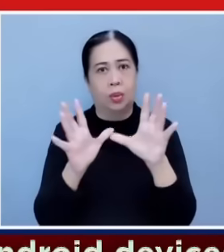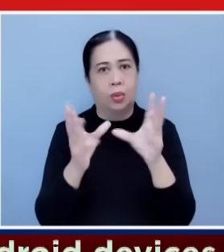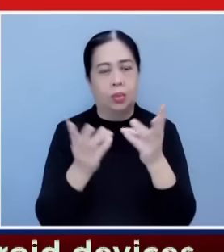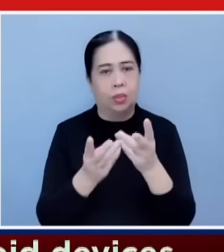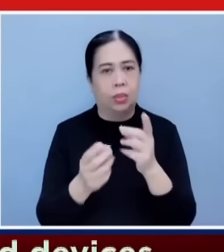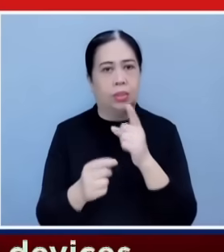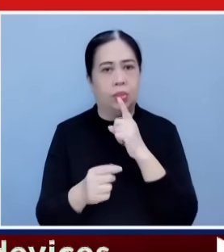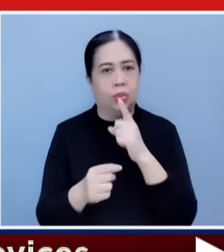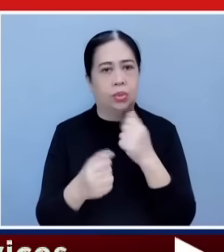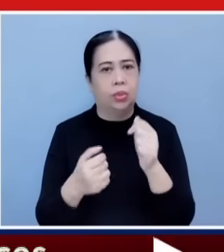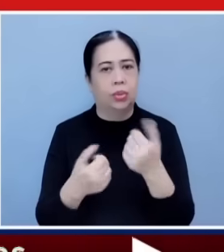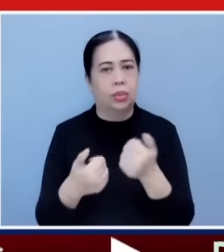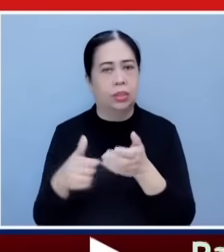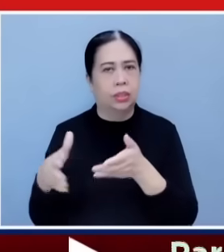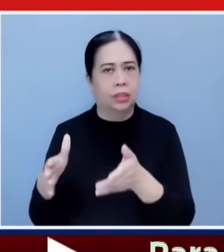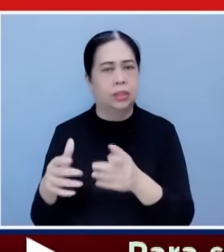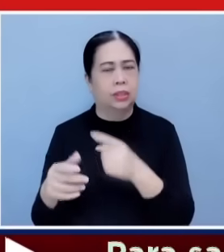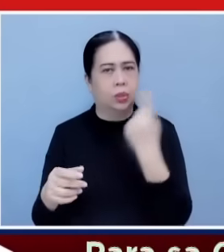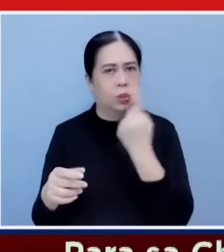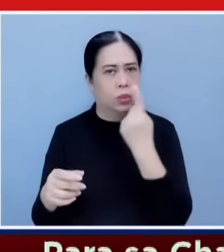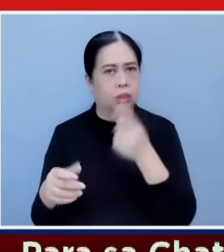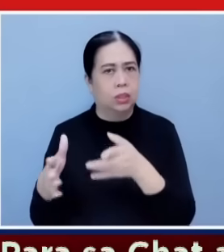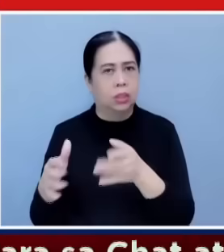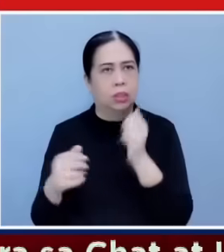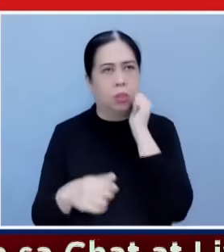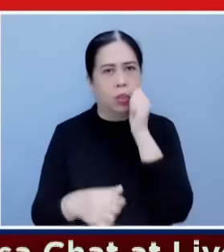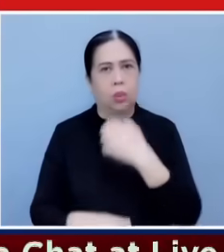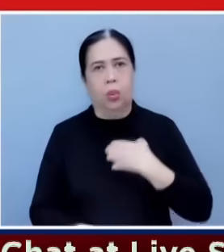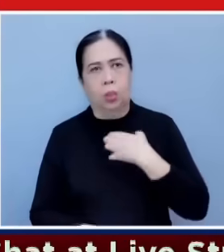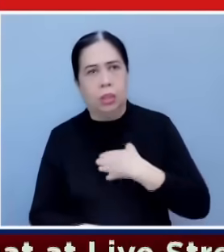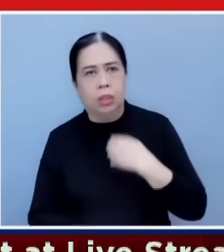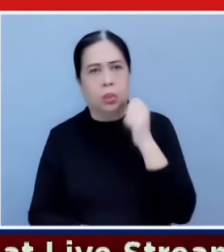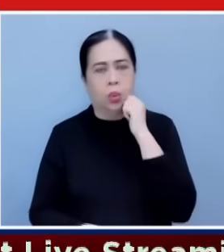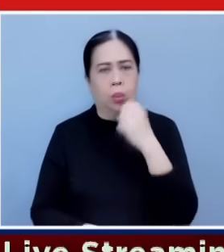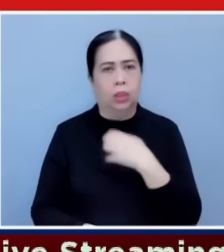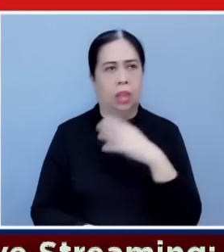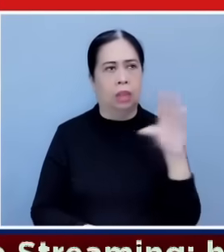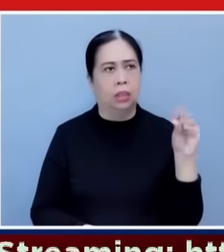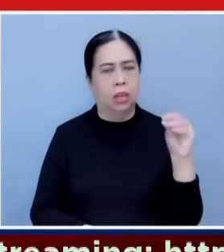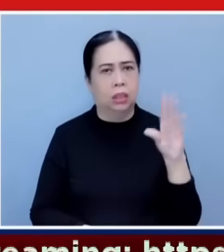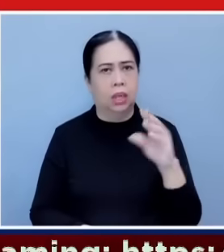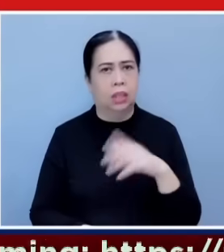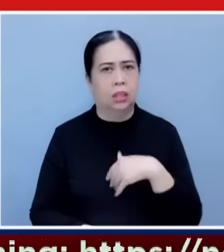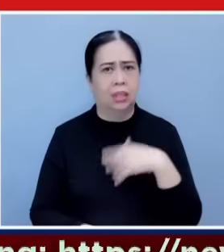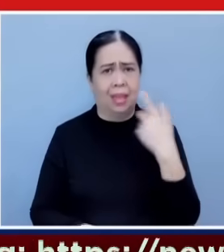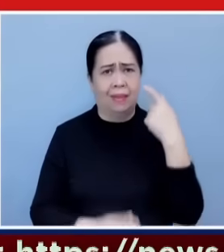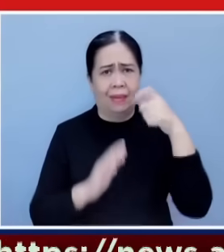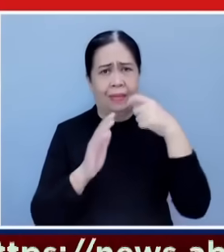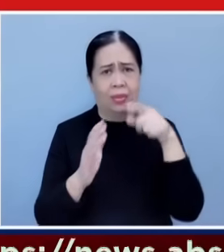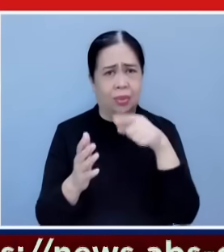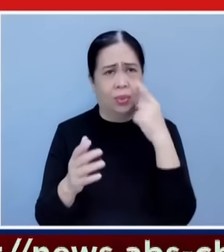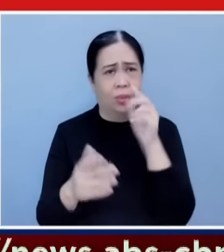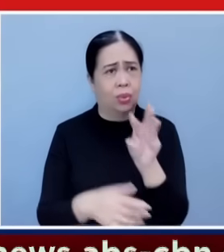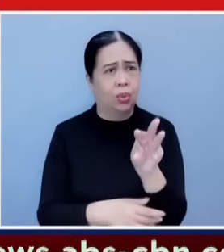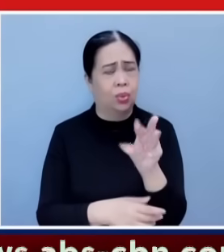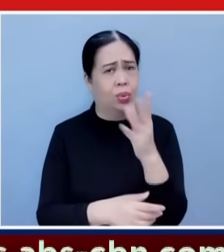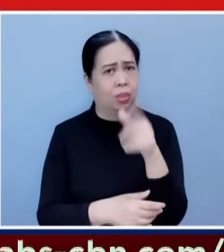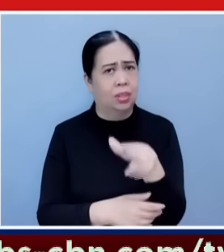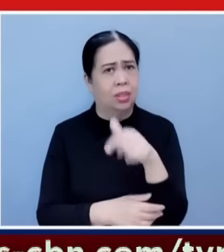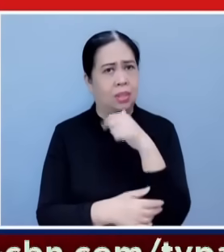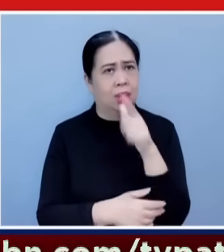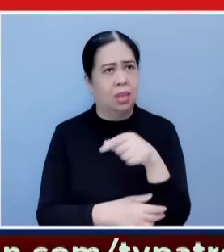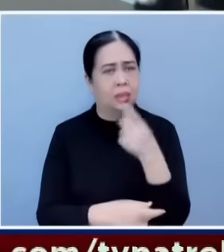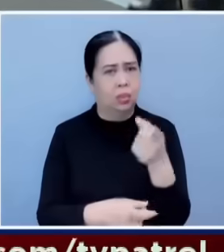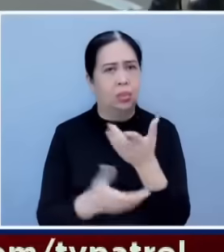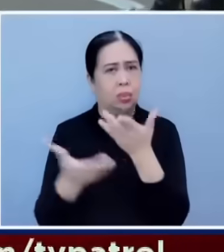nilagyan ng exclusive. Kung panay sila reklamo, panay sila daldal, may mga video naman sila. I-video nila tapos reklamo